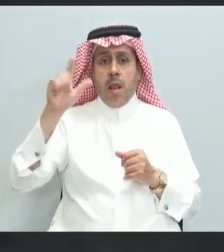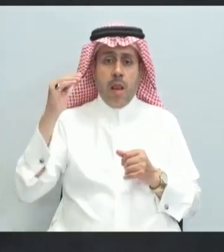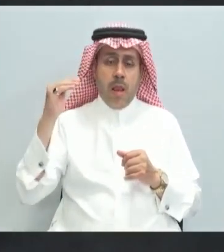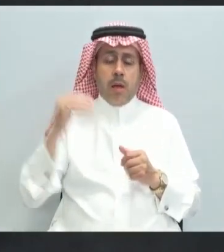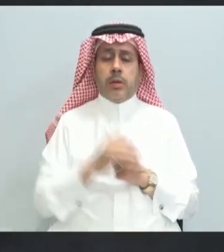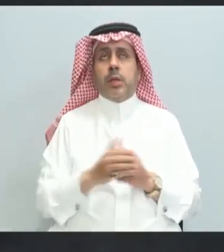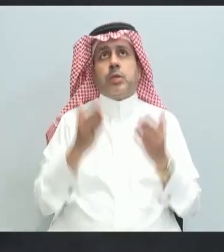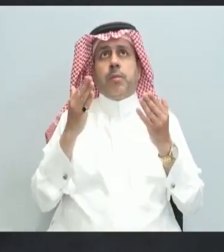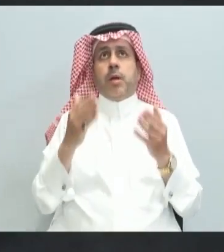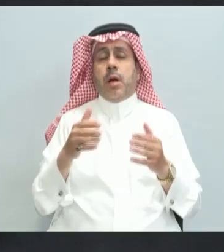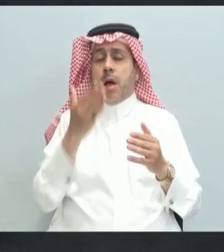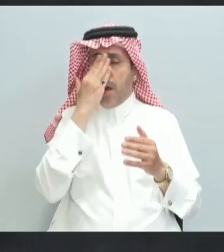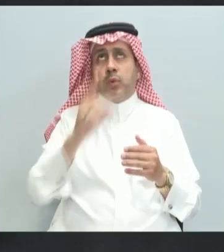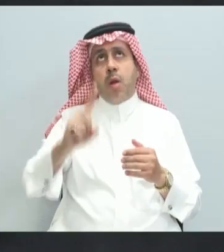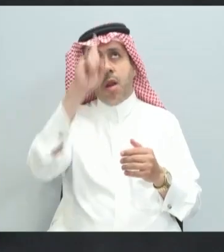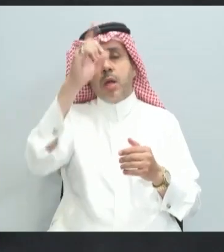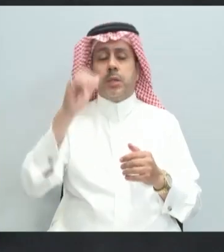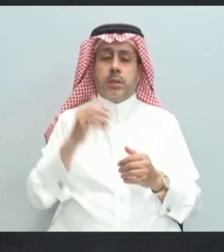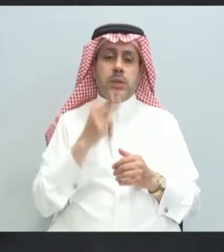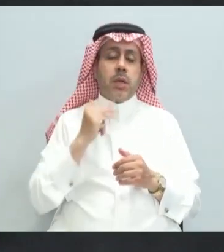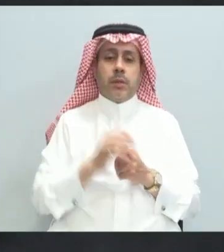اسمه نصيب وأن يكون عبدا صالح.